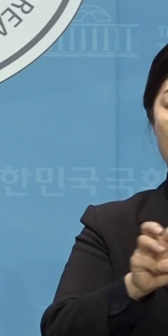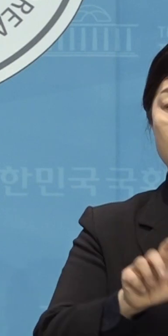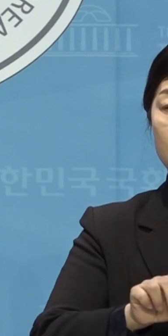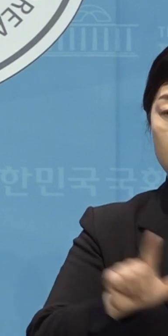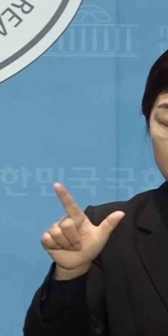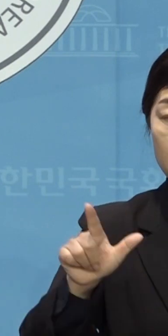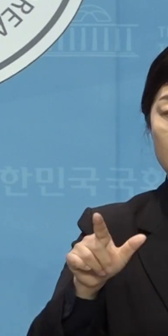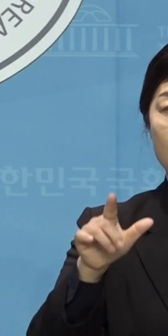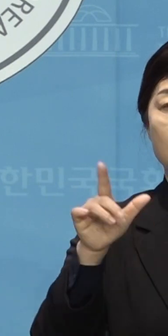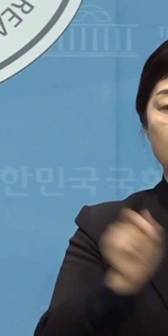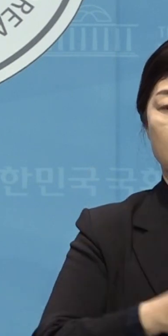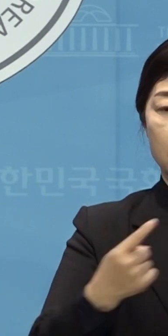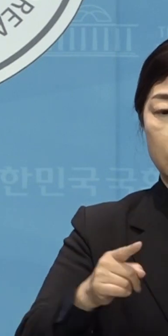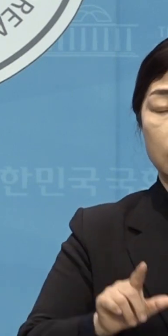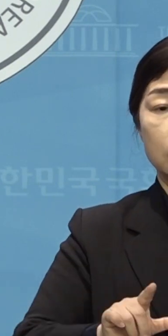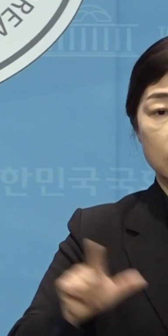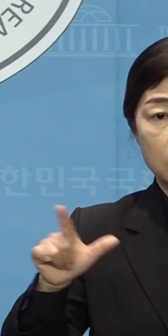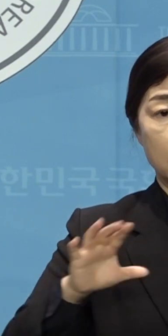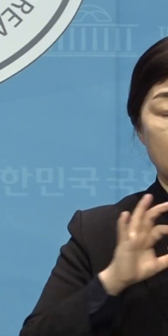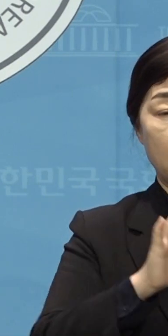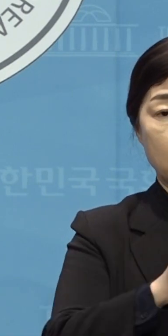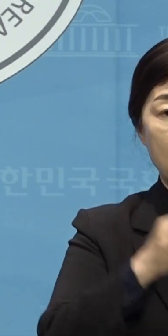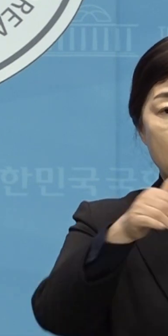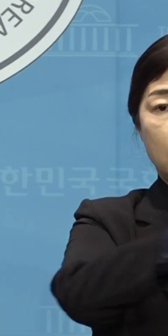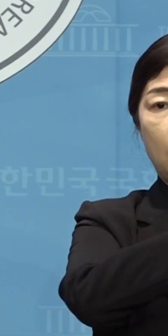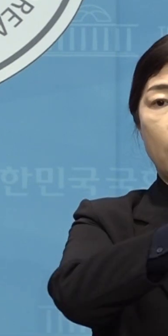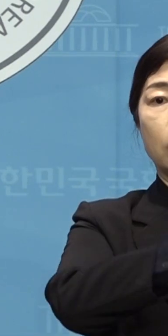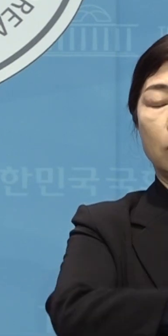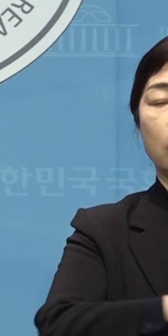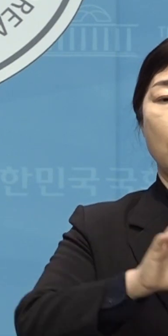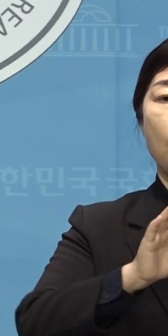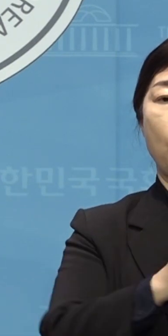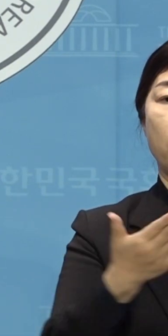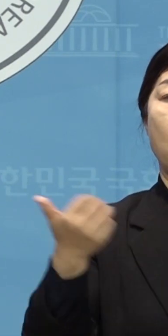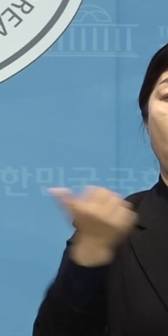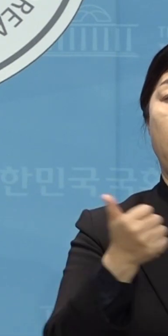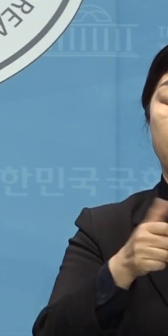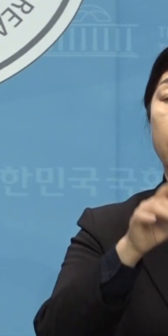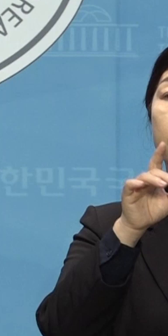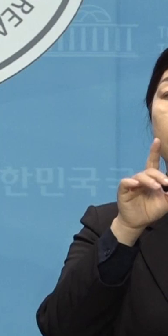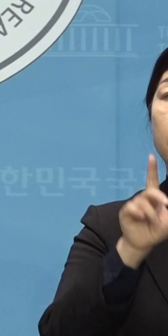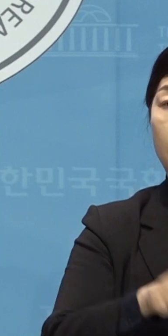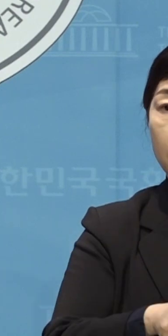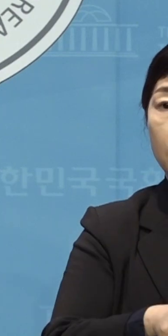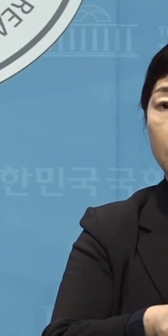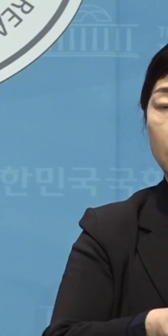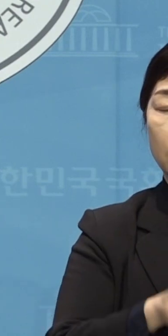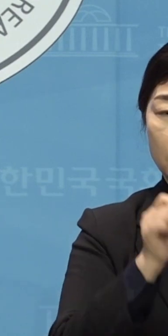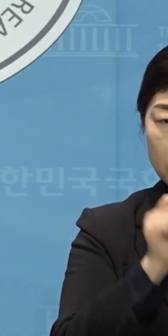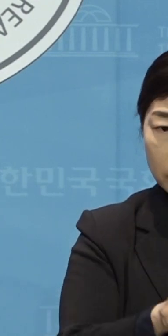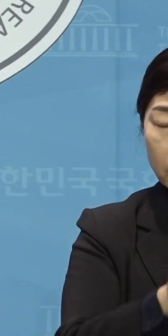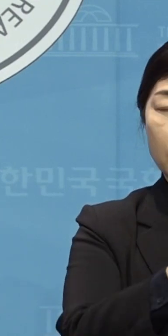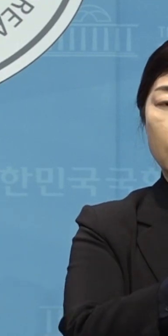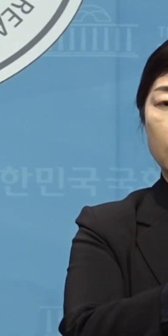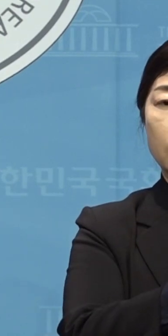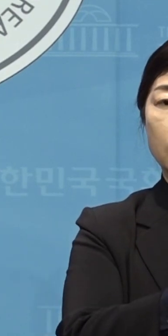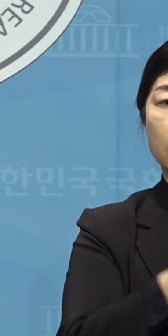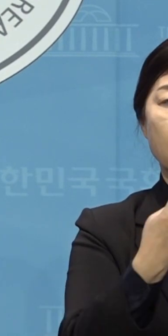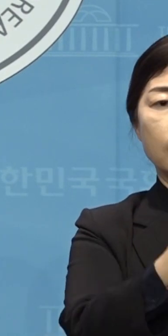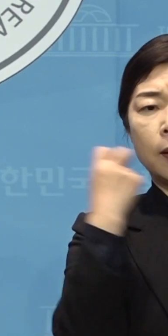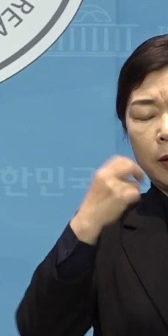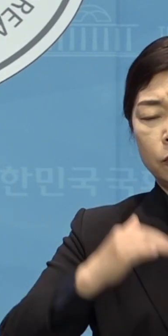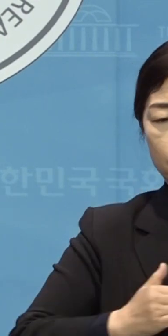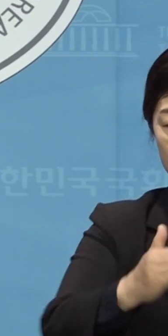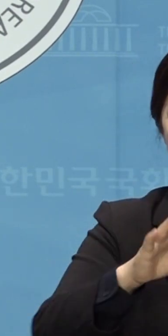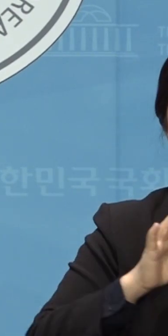12월 1일 이렇게 연이어 잡혀 있는 본회의 등을 시기로 해서 탄핵